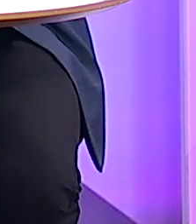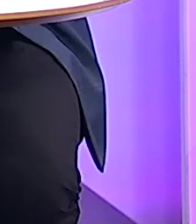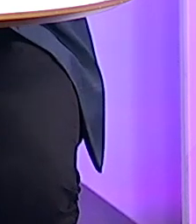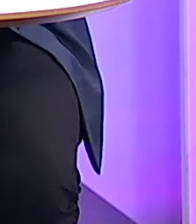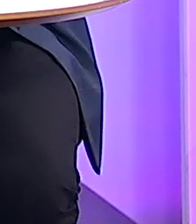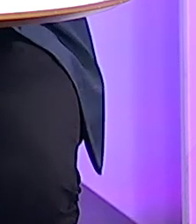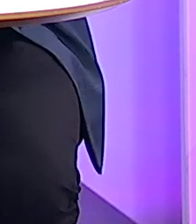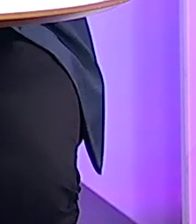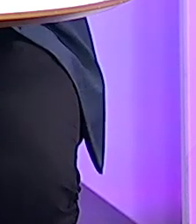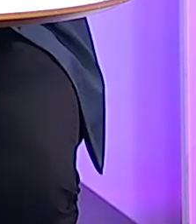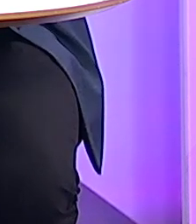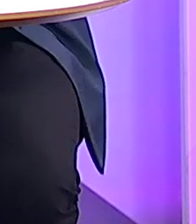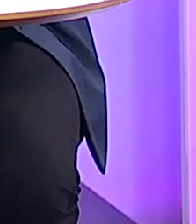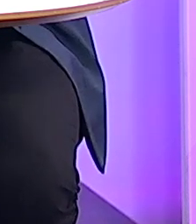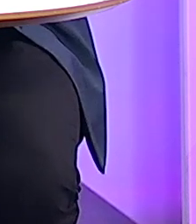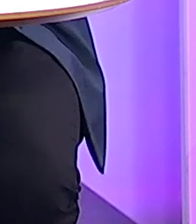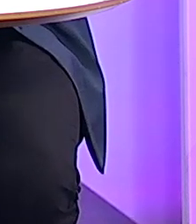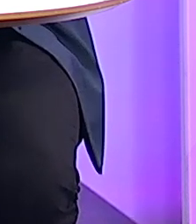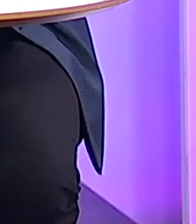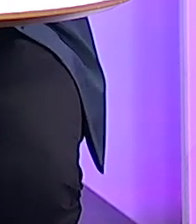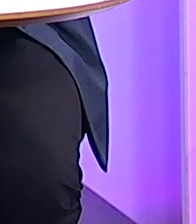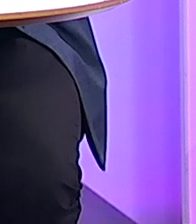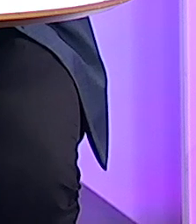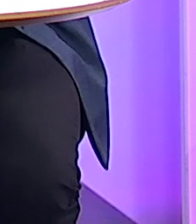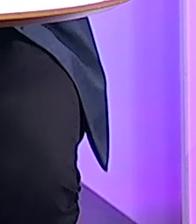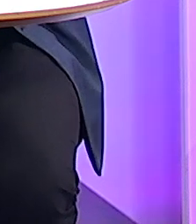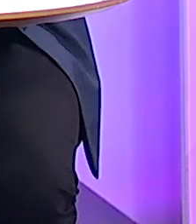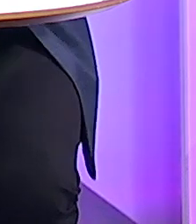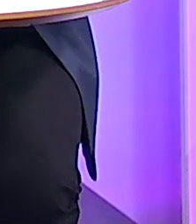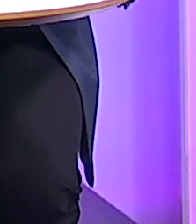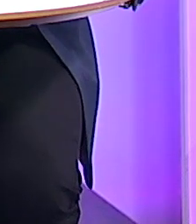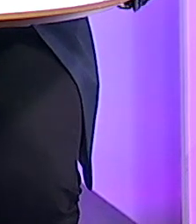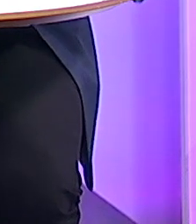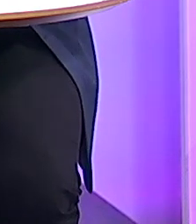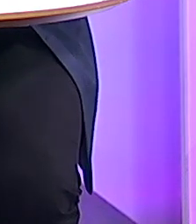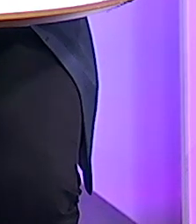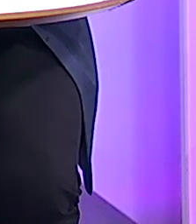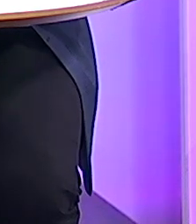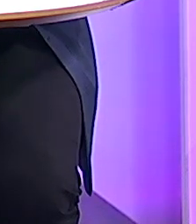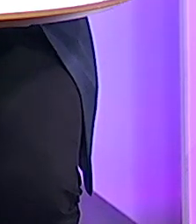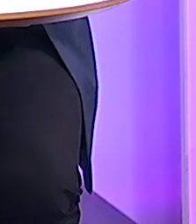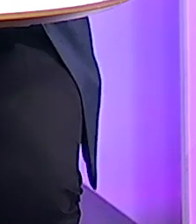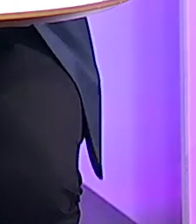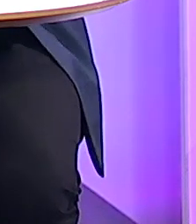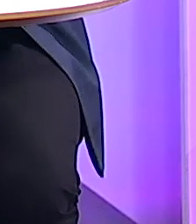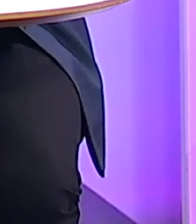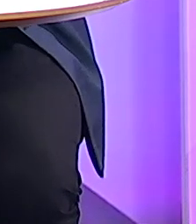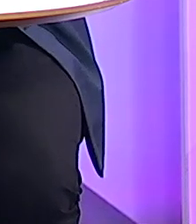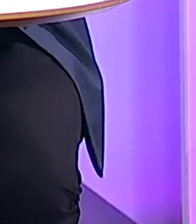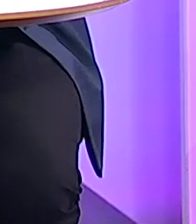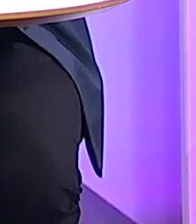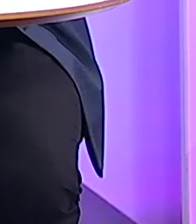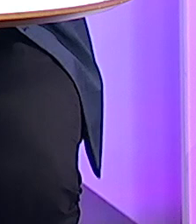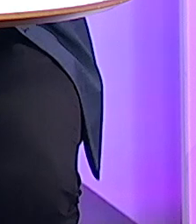anda semua dari segi tema program kita pada petang ini. Kalau dalam bahasa Inggerisnya, Envisioning the Future of English